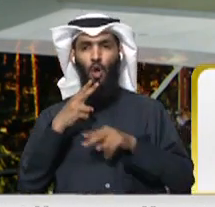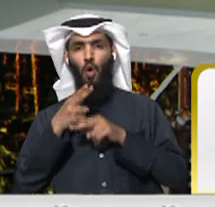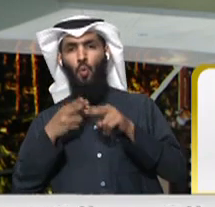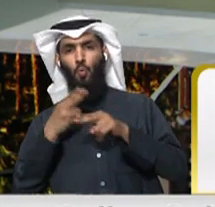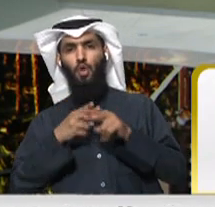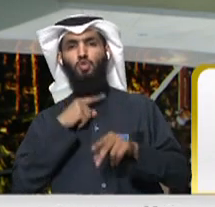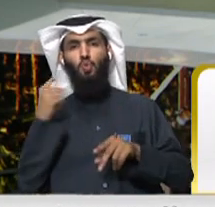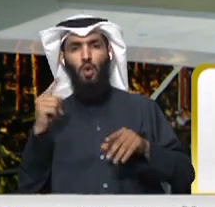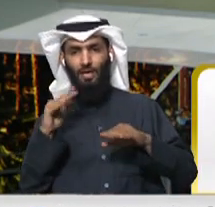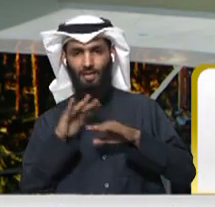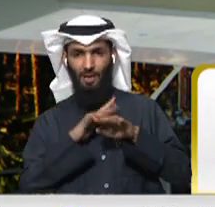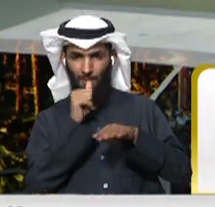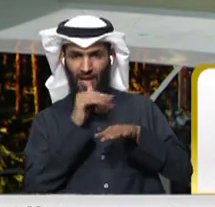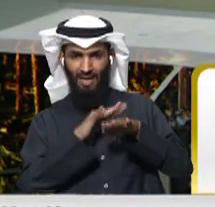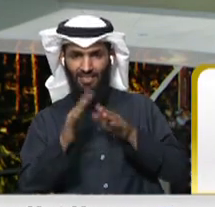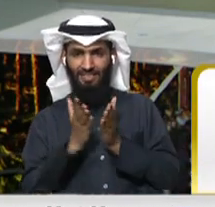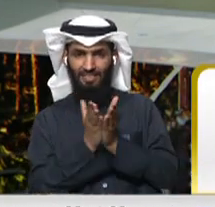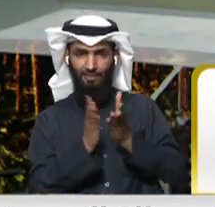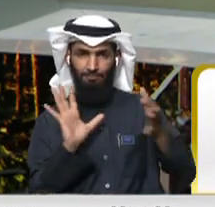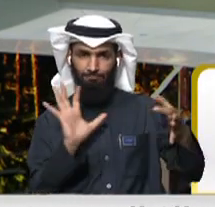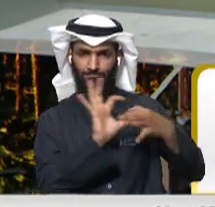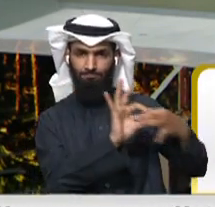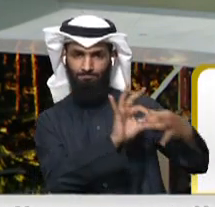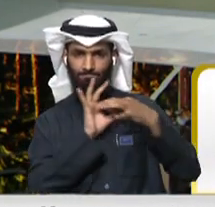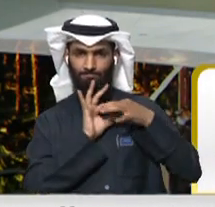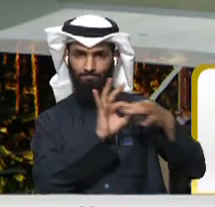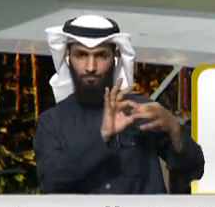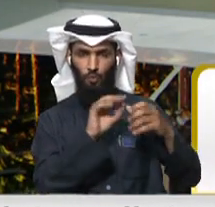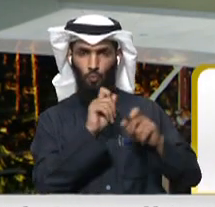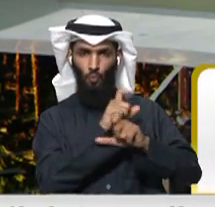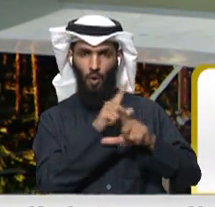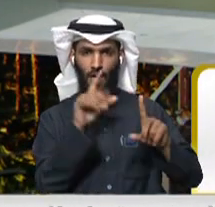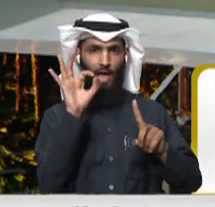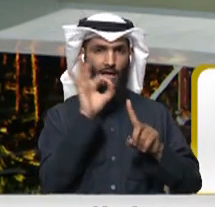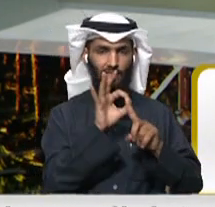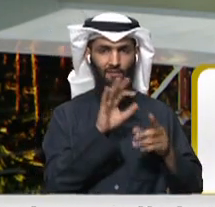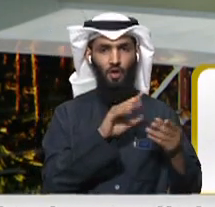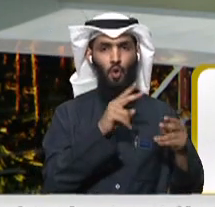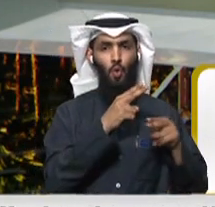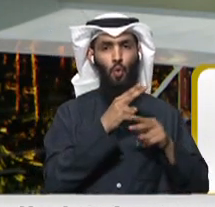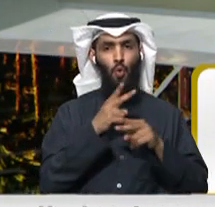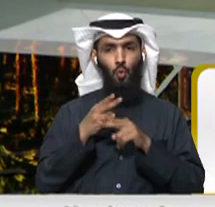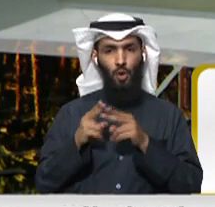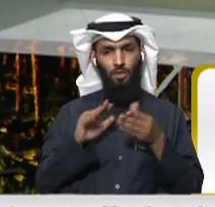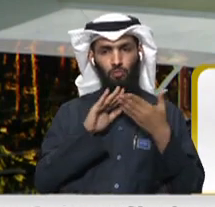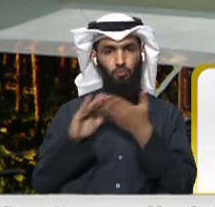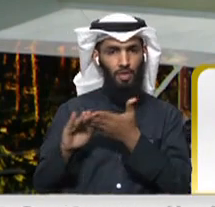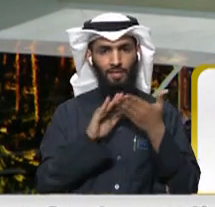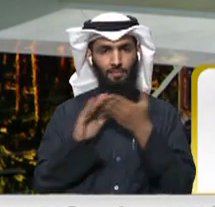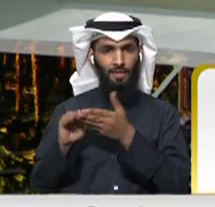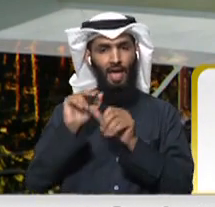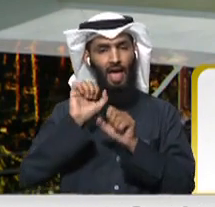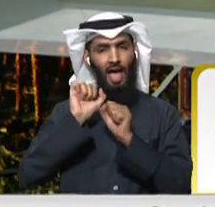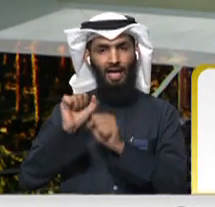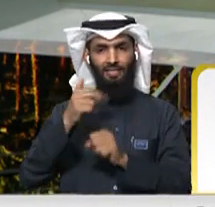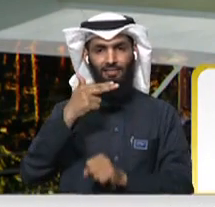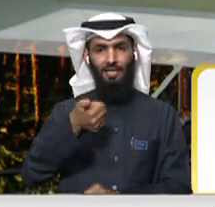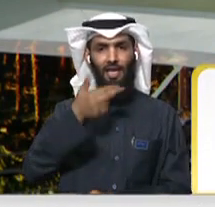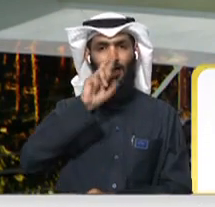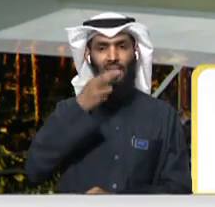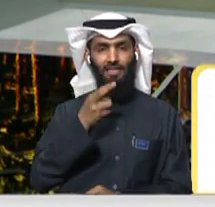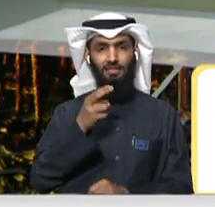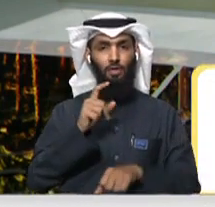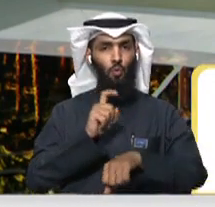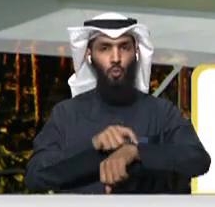وشركه قطر للبترول اتفاقيه لتزويد دوله الكويت بالغاز الطبيعي المسال لمده 15 عاما